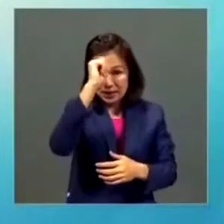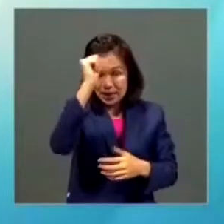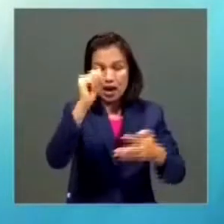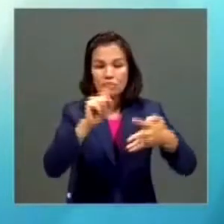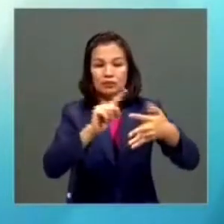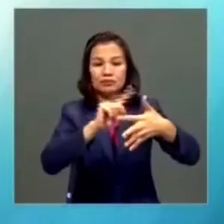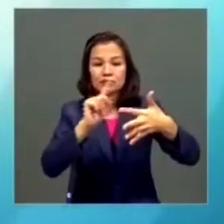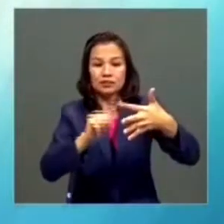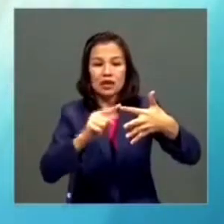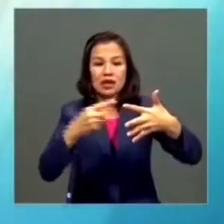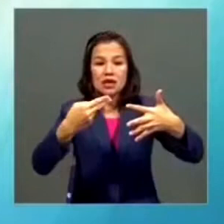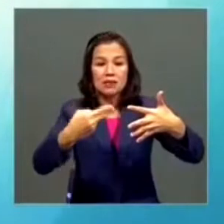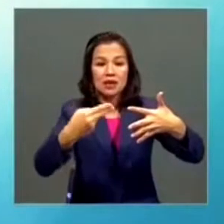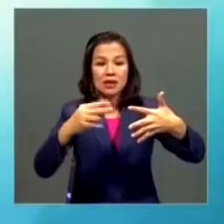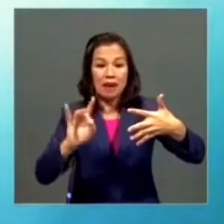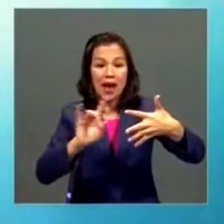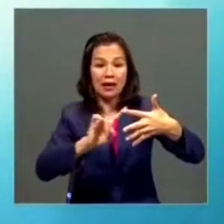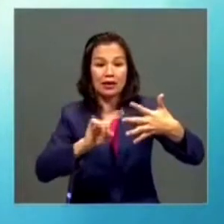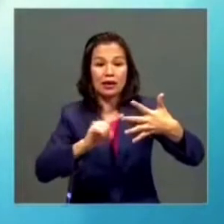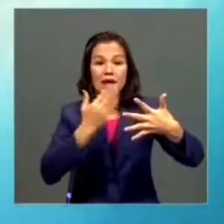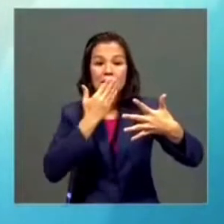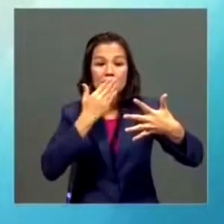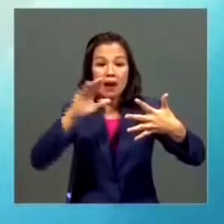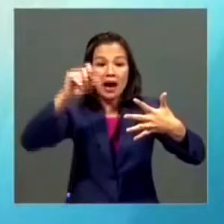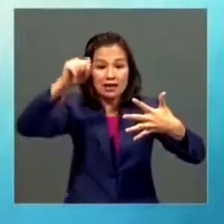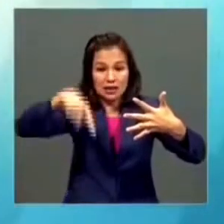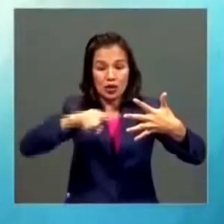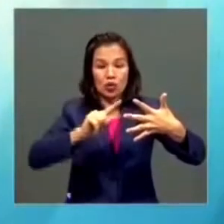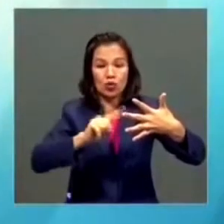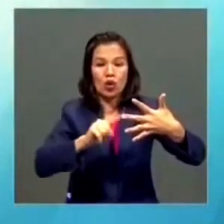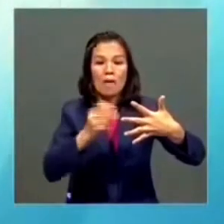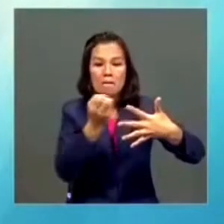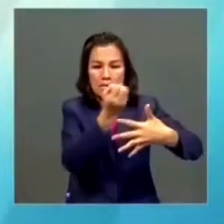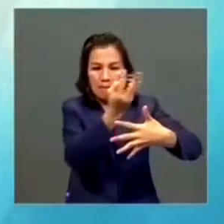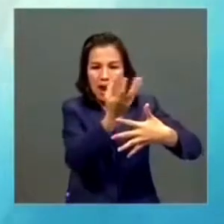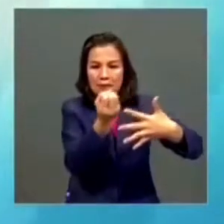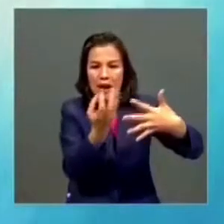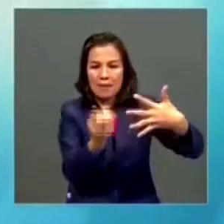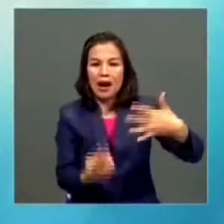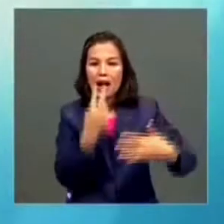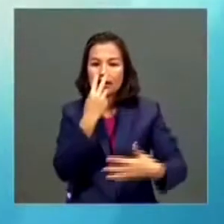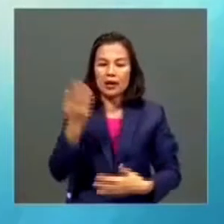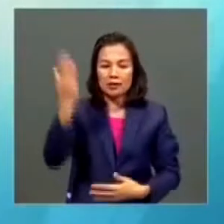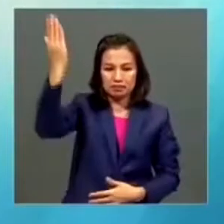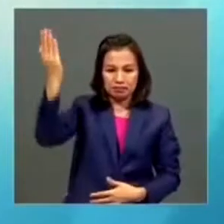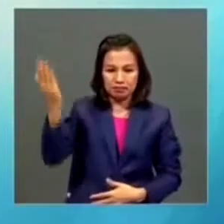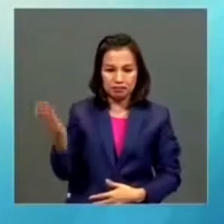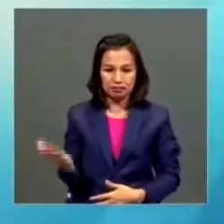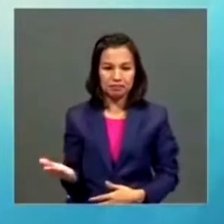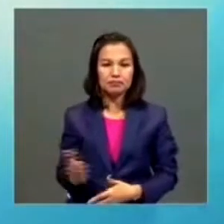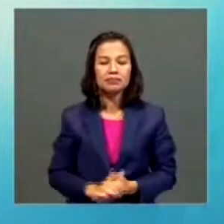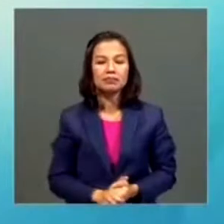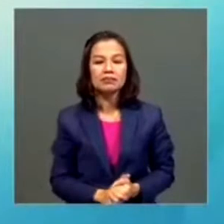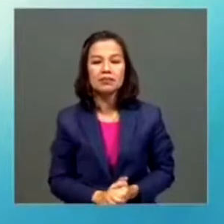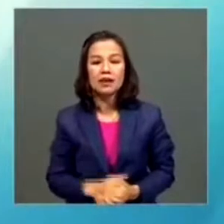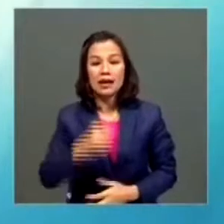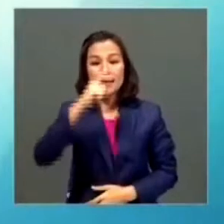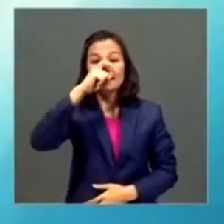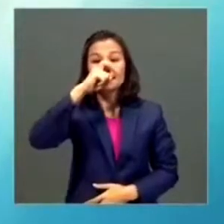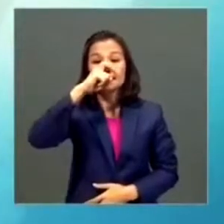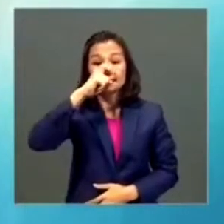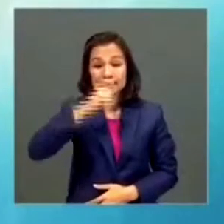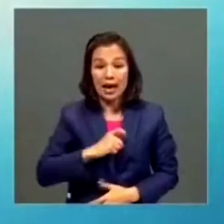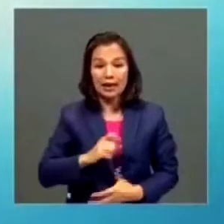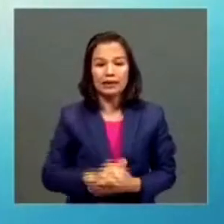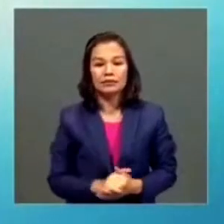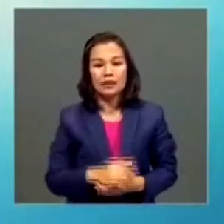เป็น18,000บราซิลนะครับอันนี้ผมไม่อ่านแล้วกันนะเยอะผมว่าสื่อต่างๆรายงานกันไปบ้างแล้วของไทยอันดับ